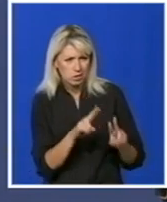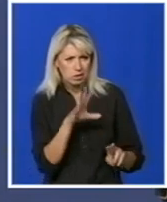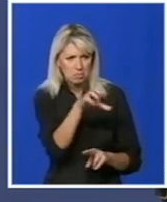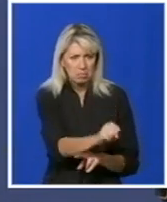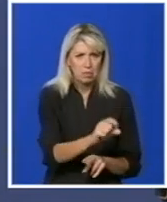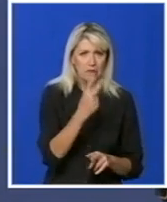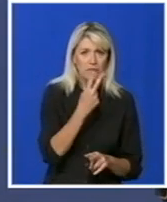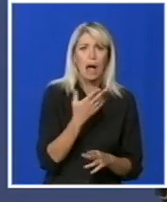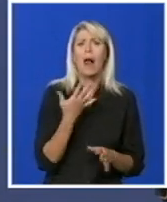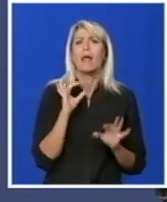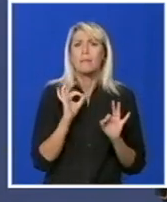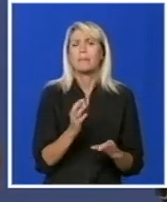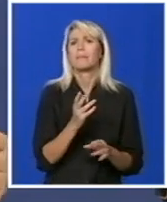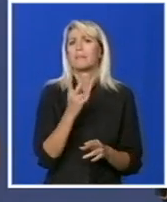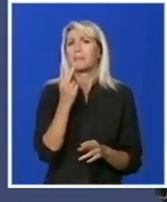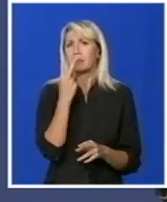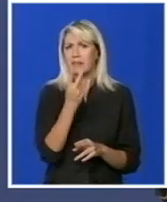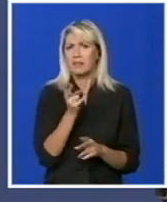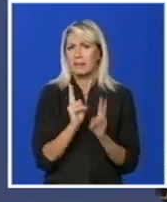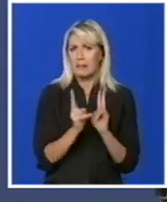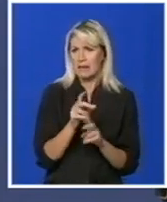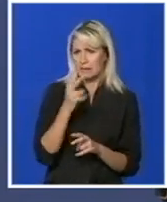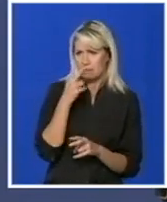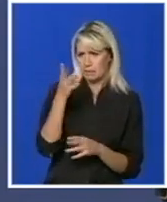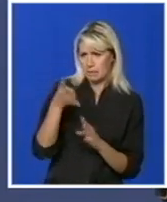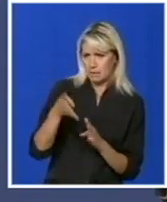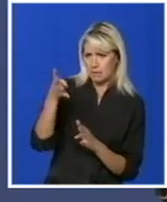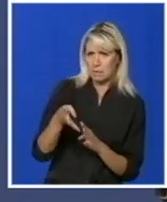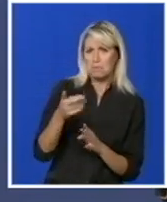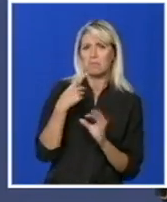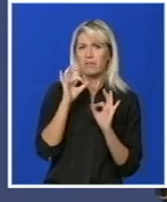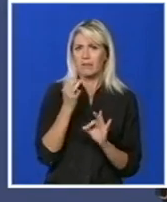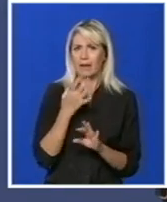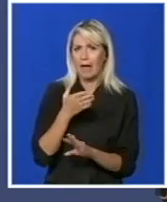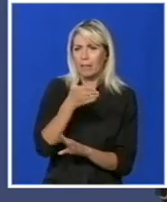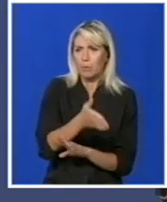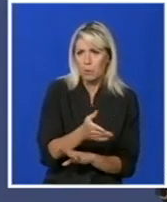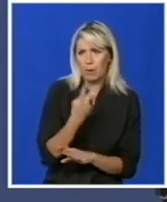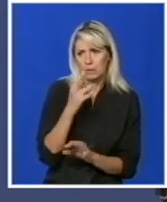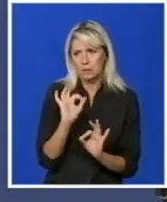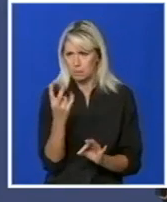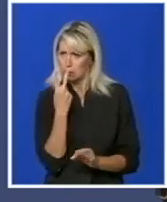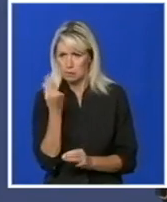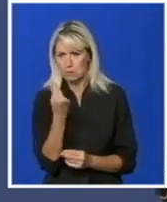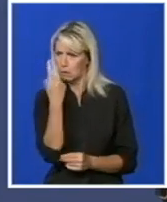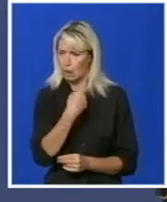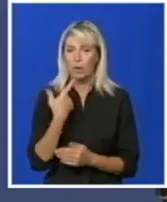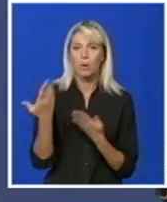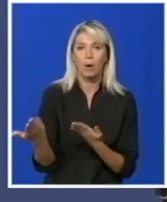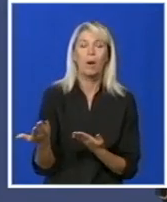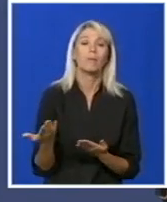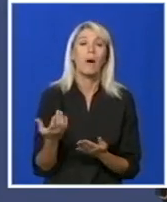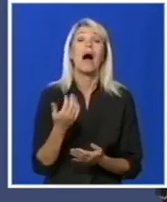pre ulaska u školu, pre ulaska u odeljenje i da na taj način imamo jednu trijažu koja je neophodna. Što budemo to